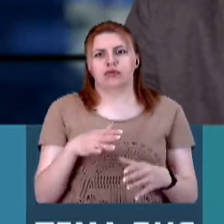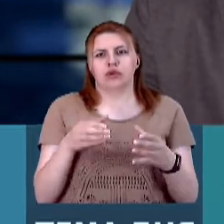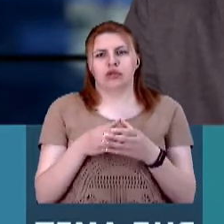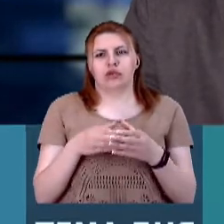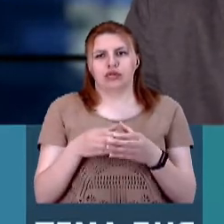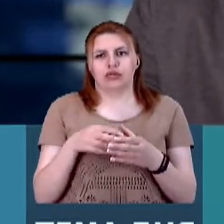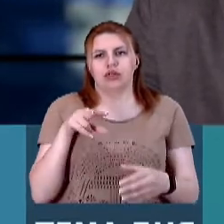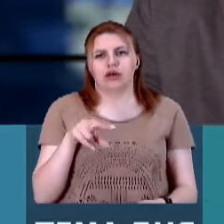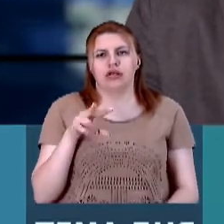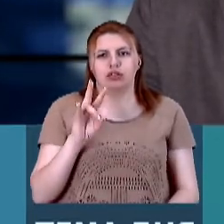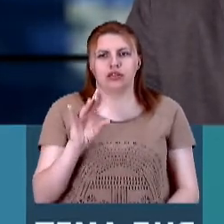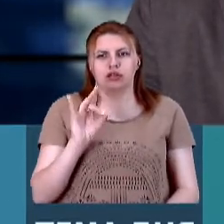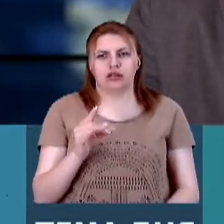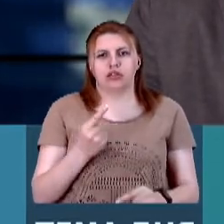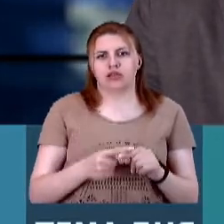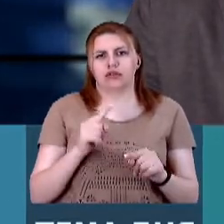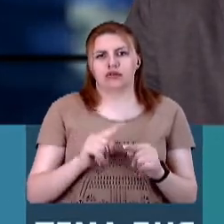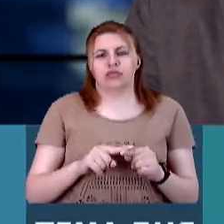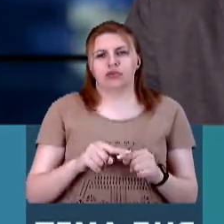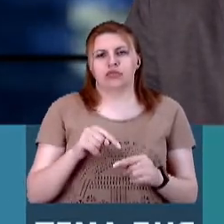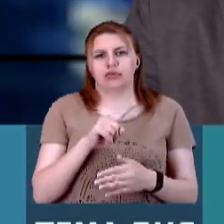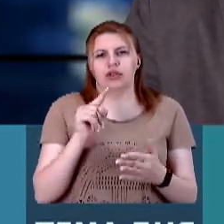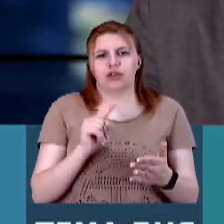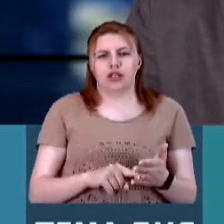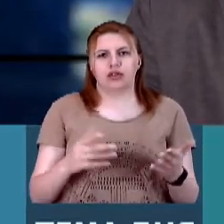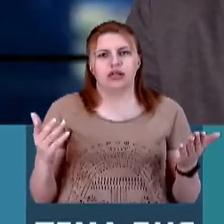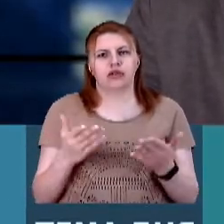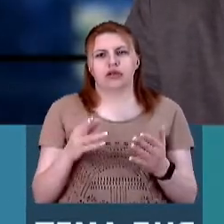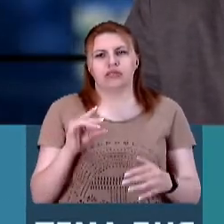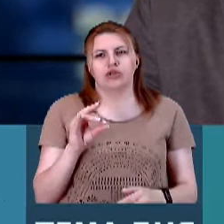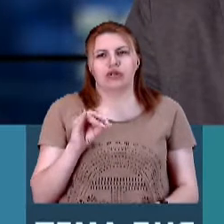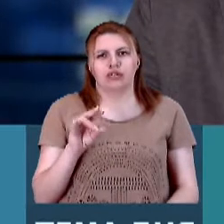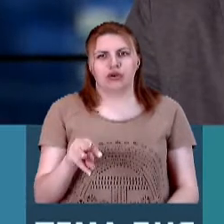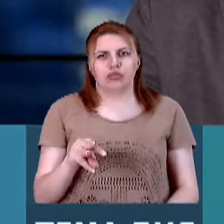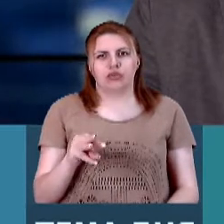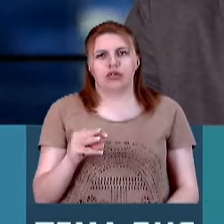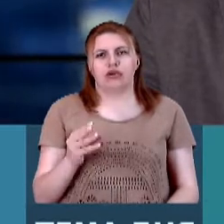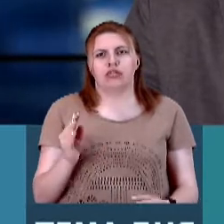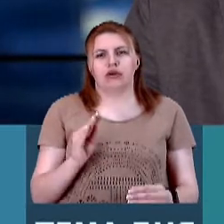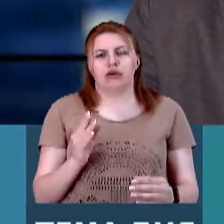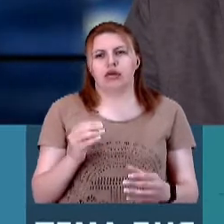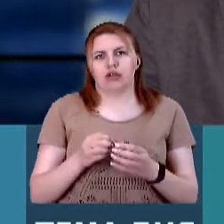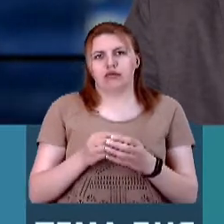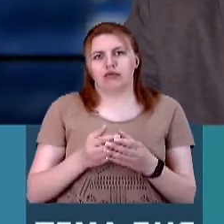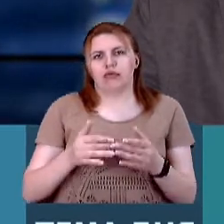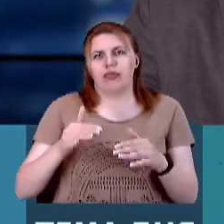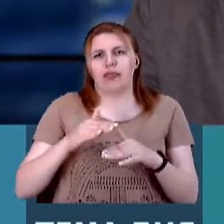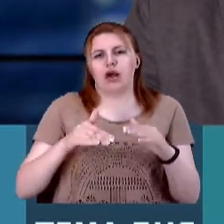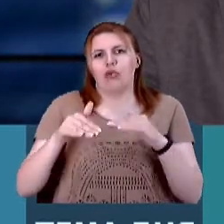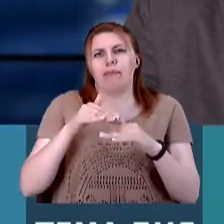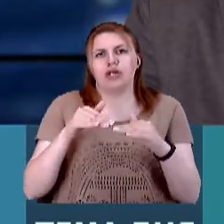ЛНР. Тому відповідно стало питання, яким чином накопичення, скажімо так, ЗРК «Стріла-10»